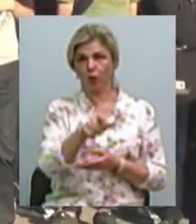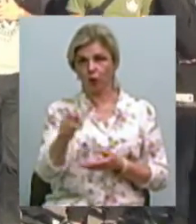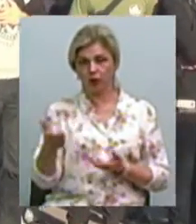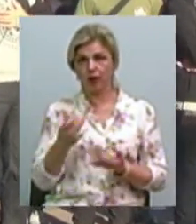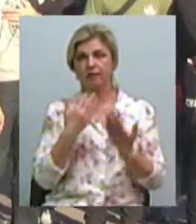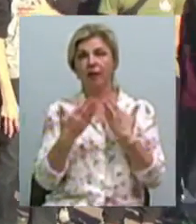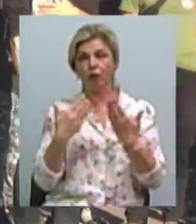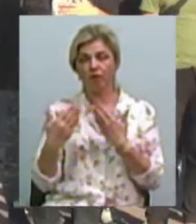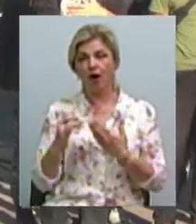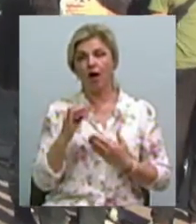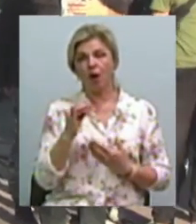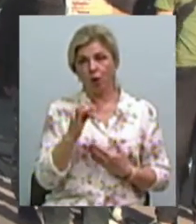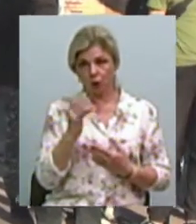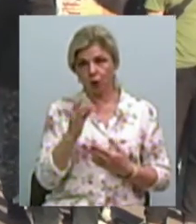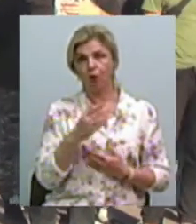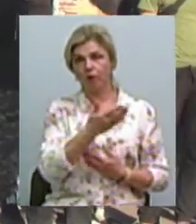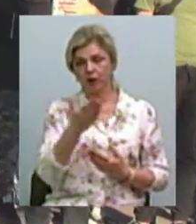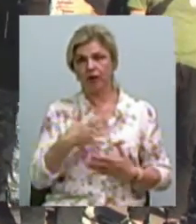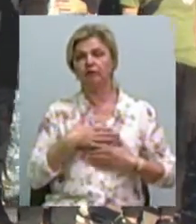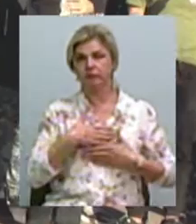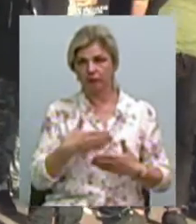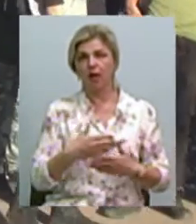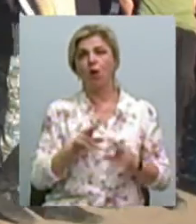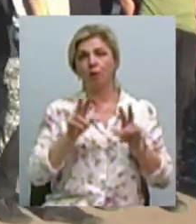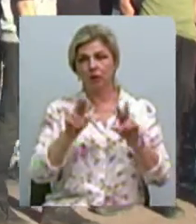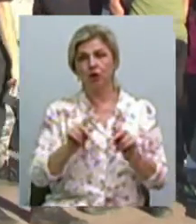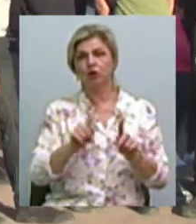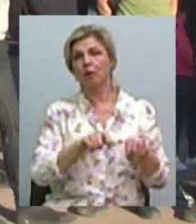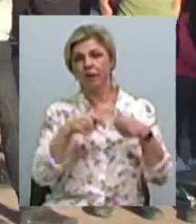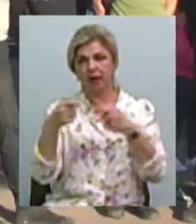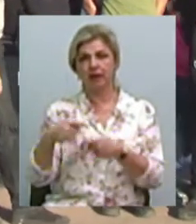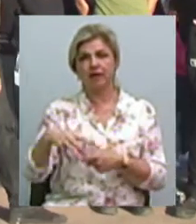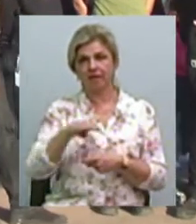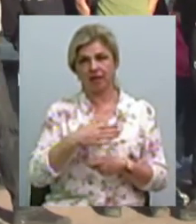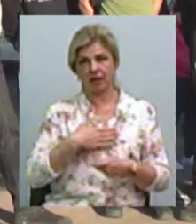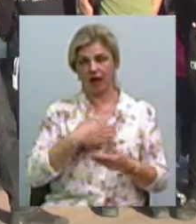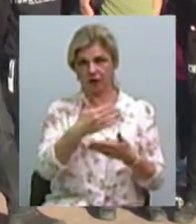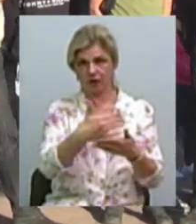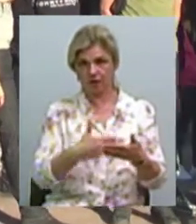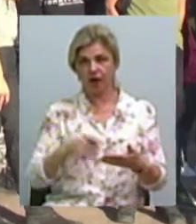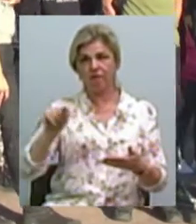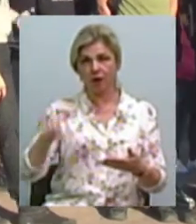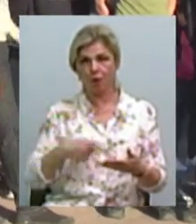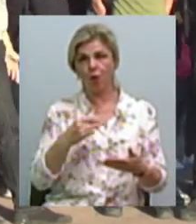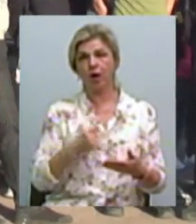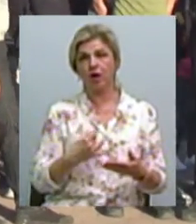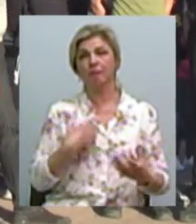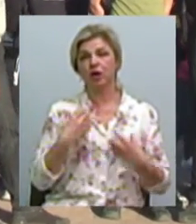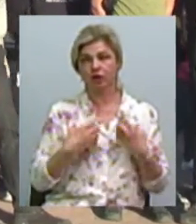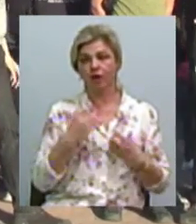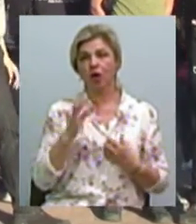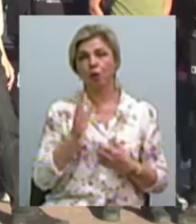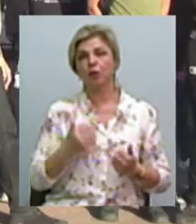однак вони щиро пообіцяли, що вони передадуть всі наші вимоги та переживання і будуть намагатися